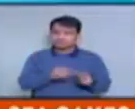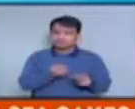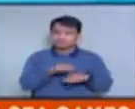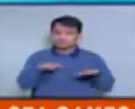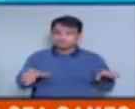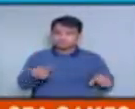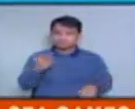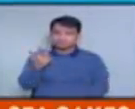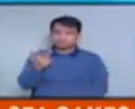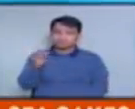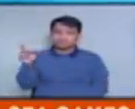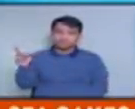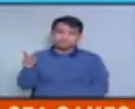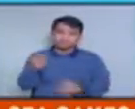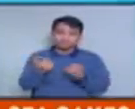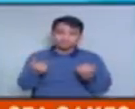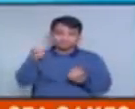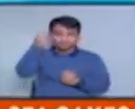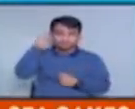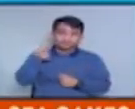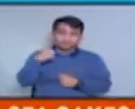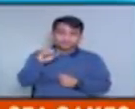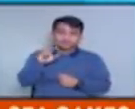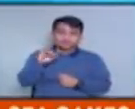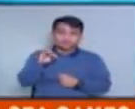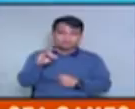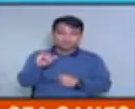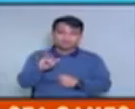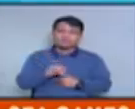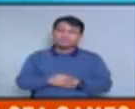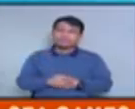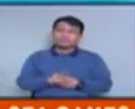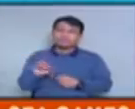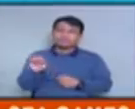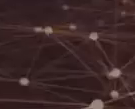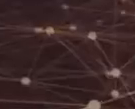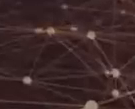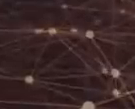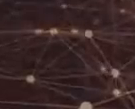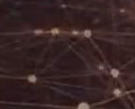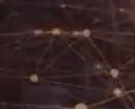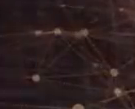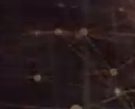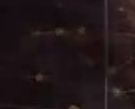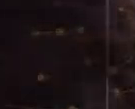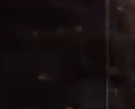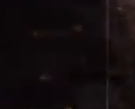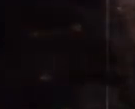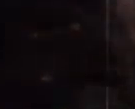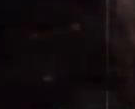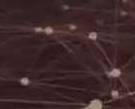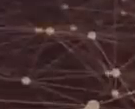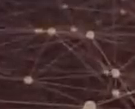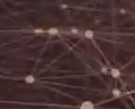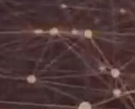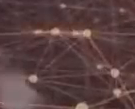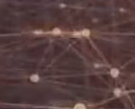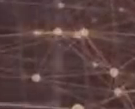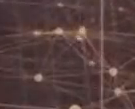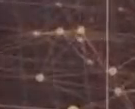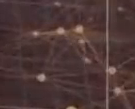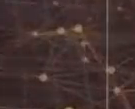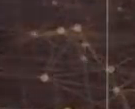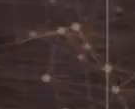Tatlo, sir. Sampung bansa? Sa Saudi Arabia po. Okay. Anong trabaho niyo po doon, sir? Ano po siya? Sa bahay po. Okay,